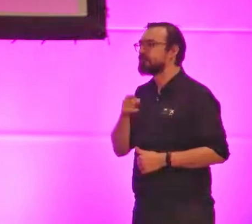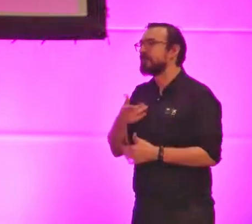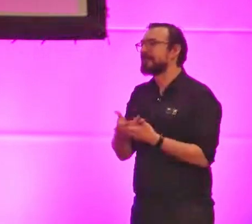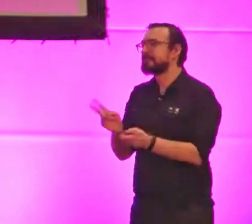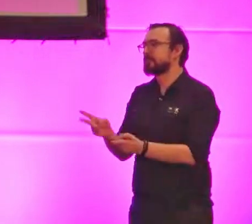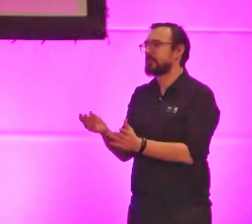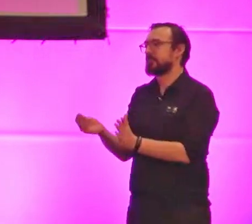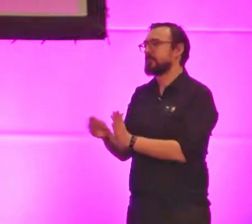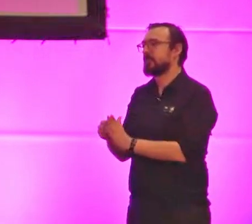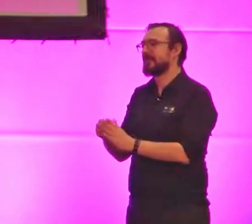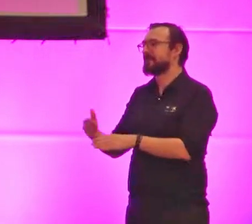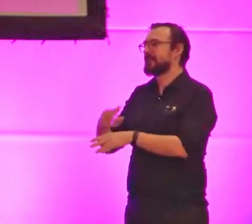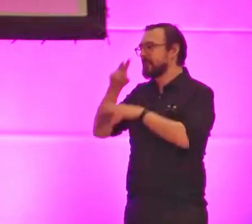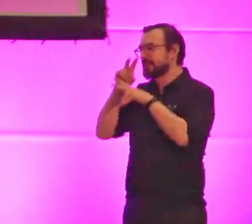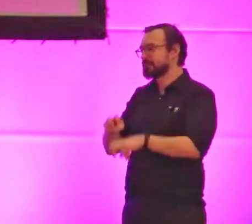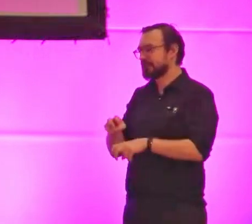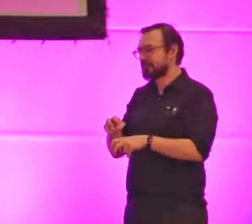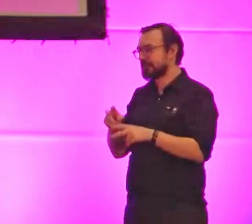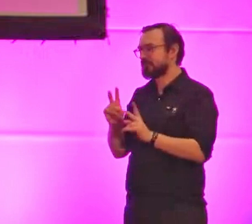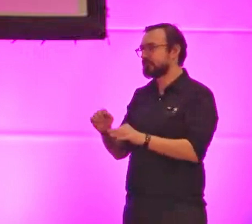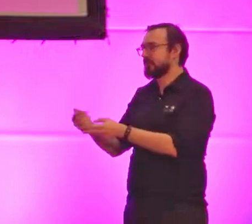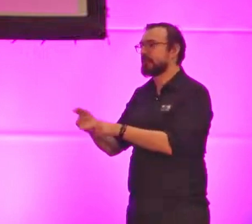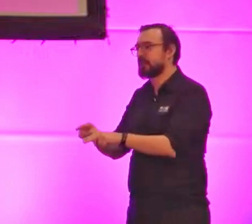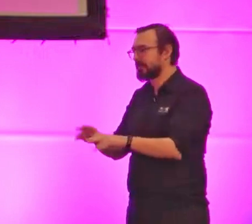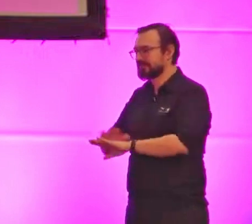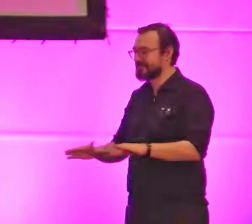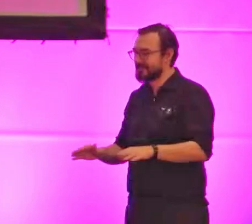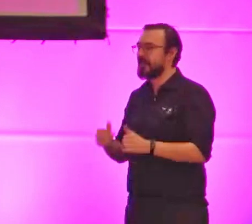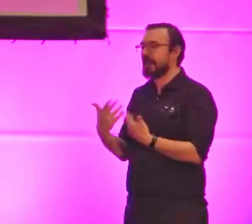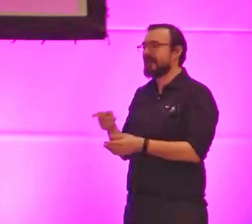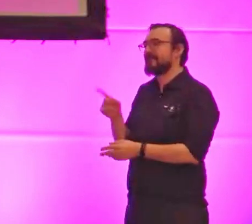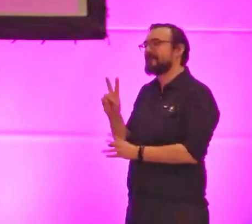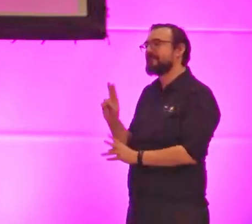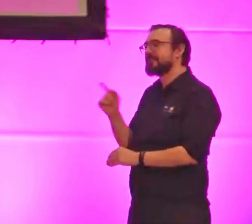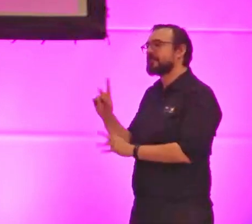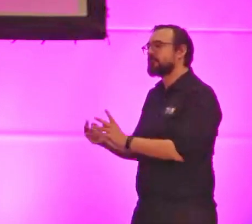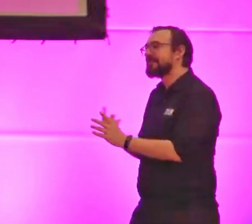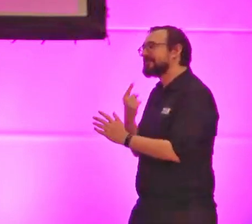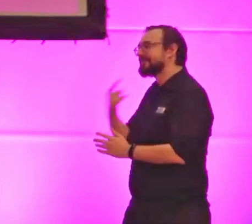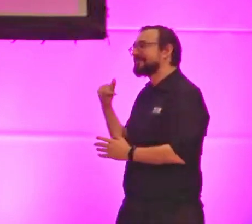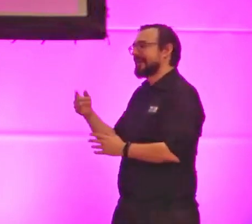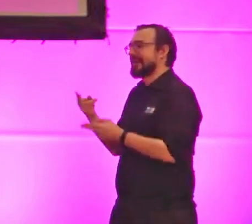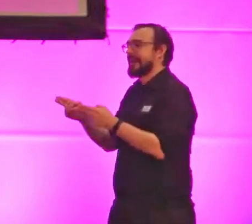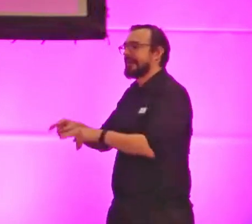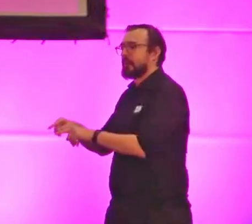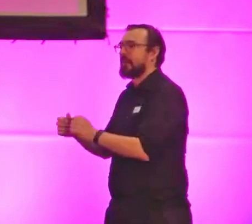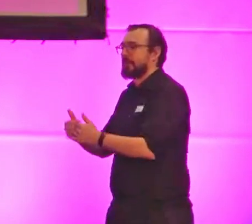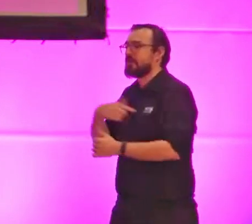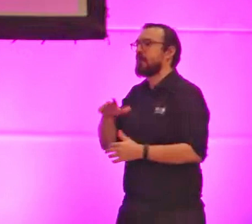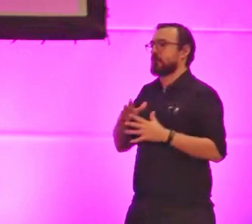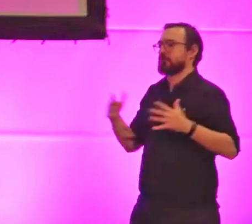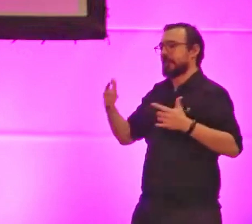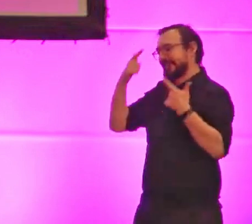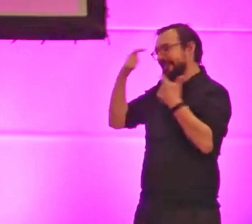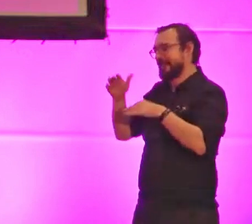Det är inte det som står direkt i förundersökningen som ska bedömas, utan det är faktiskt det som sägs i rättegången. Mm. Men jag har väldigt stor